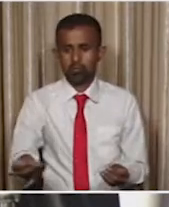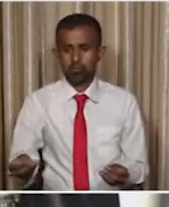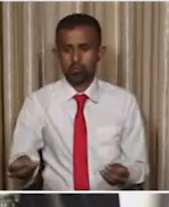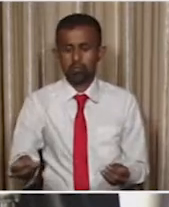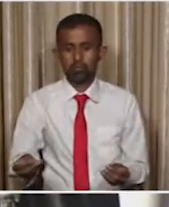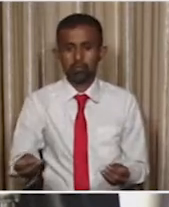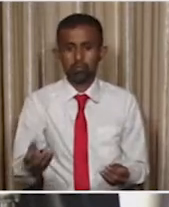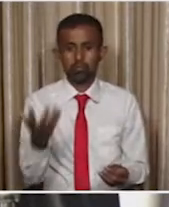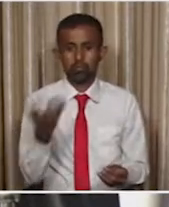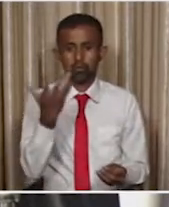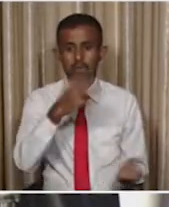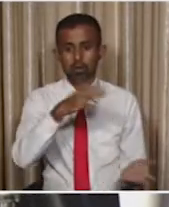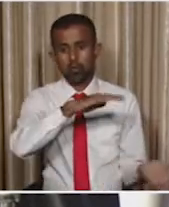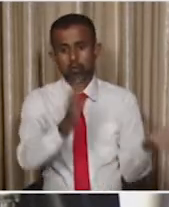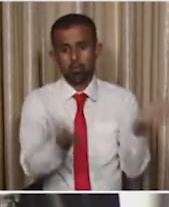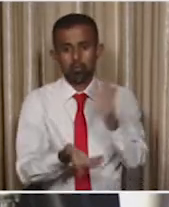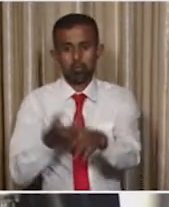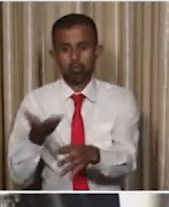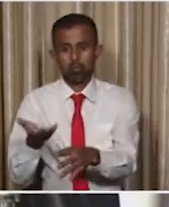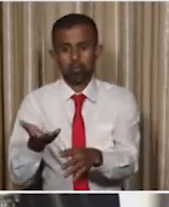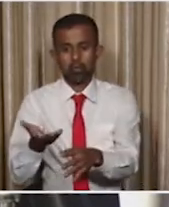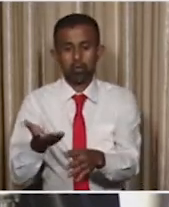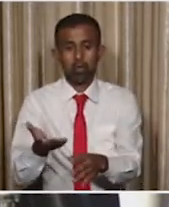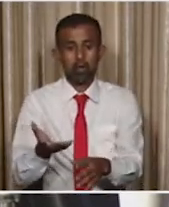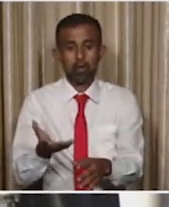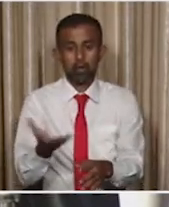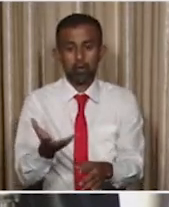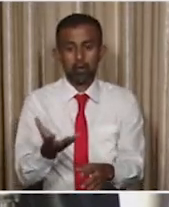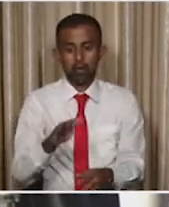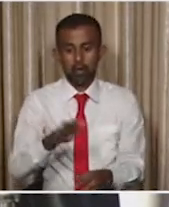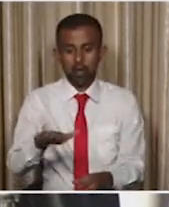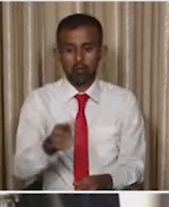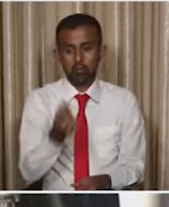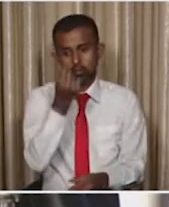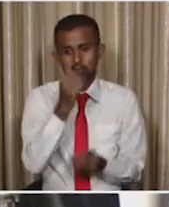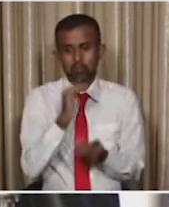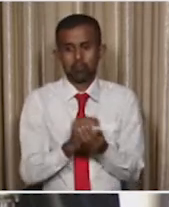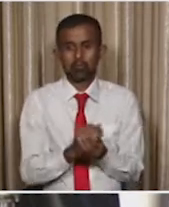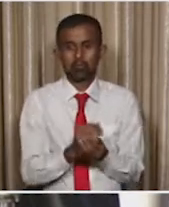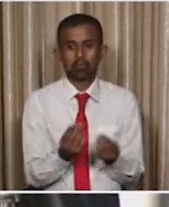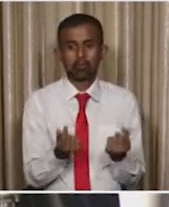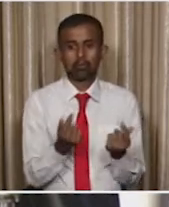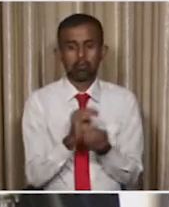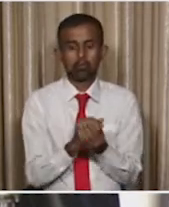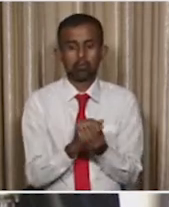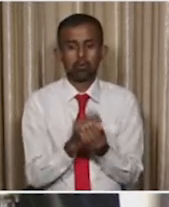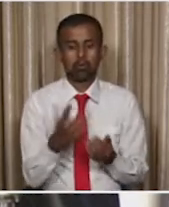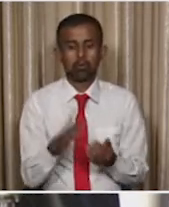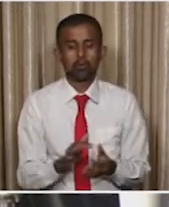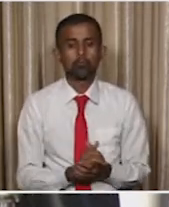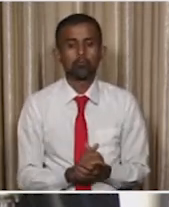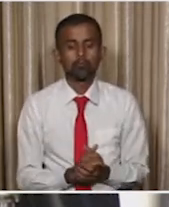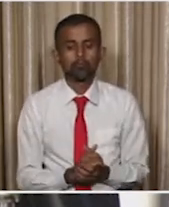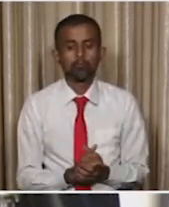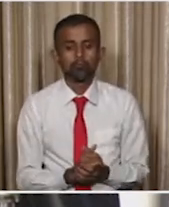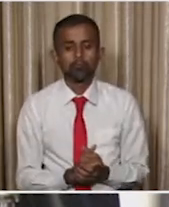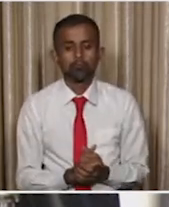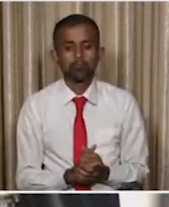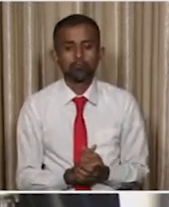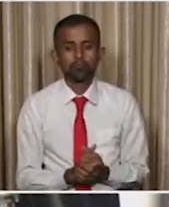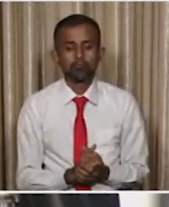2000 பல வருடங்களாக இந்த கற்குவாரிகள் முடிக்கிறேன் சட்ட விரோதமாக இயங்குகிற காரணத்தினாலே அங்கே சுற்றுச்சூழல்